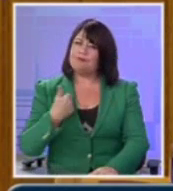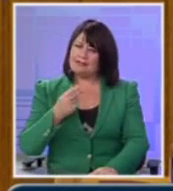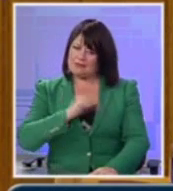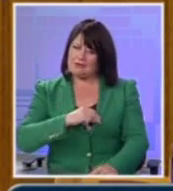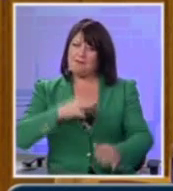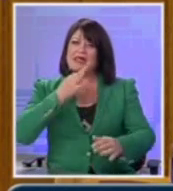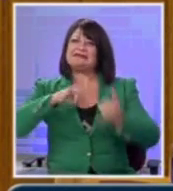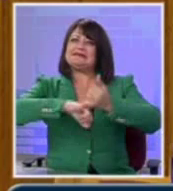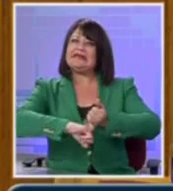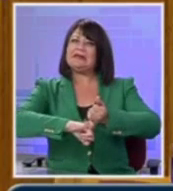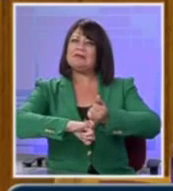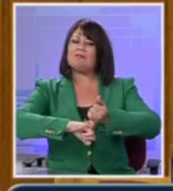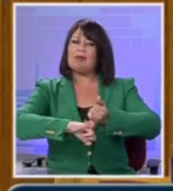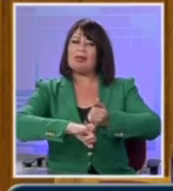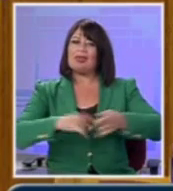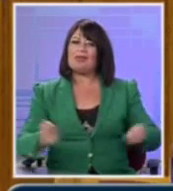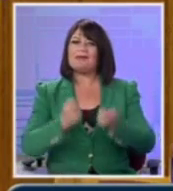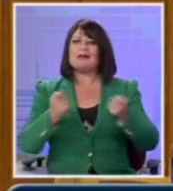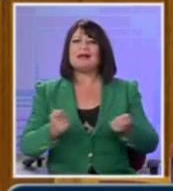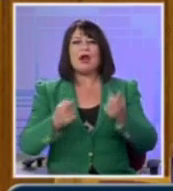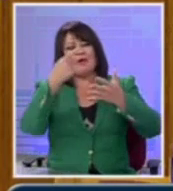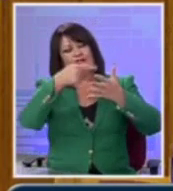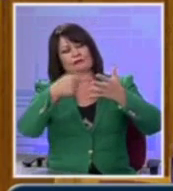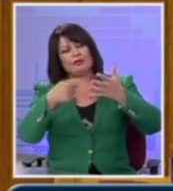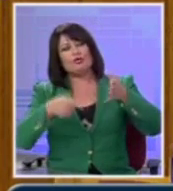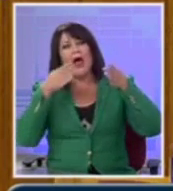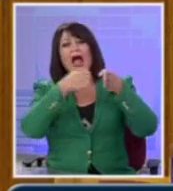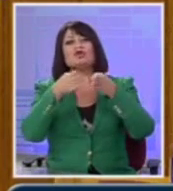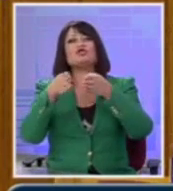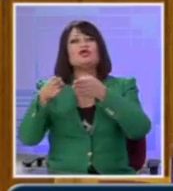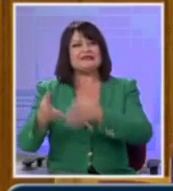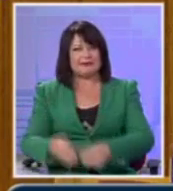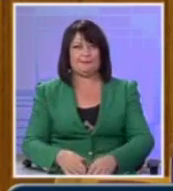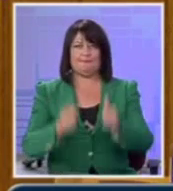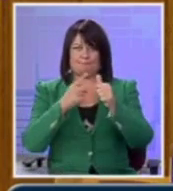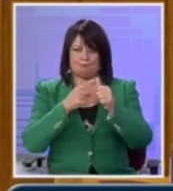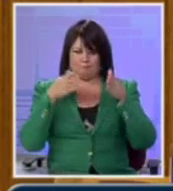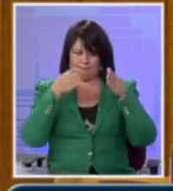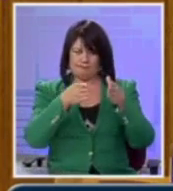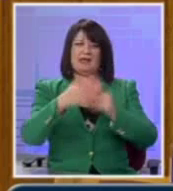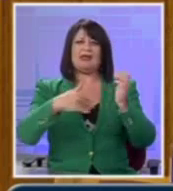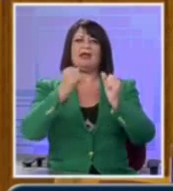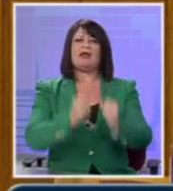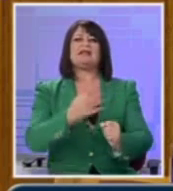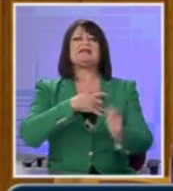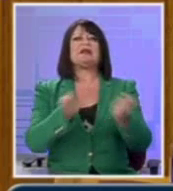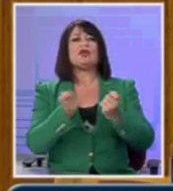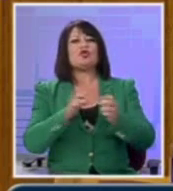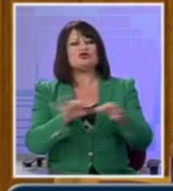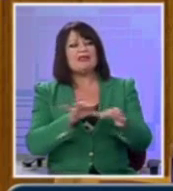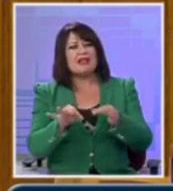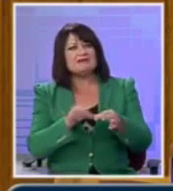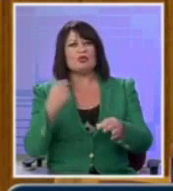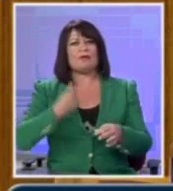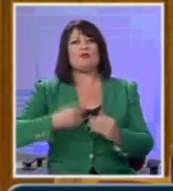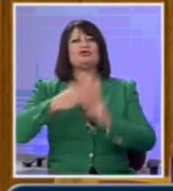το στοίχημα, θα κινηθούμε ταυτόχρονα στους παρακάτω άξονες. Πρώτος άξονας, η δημιουργία δομών στρατηγικού σχεδιασμού των